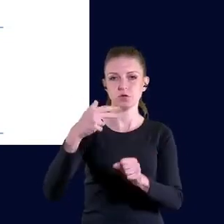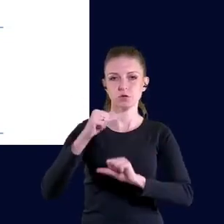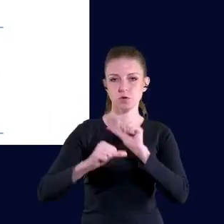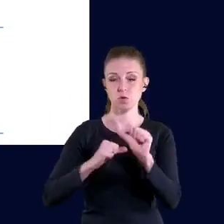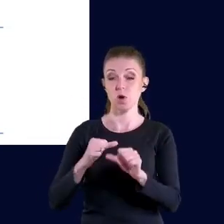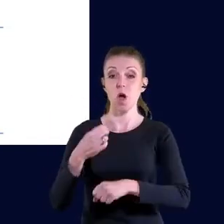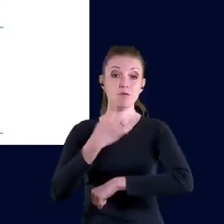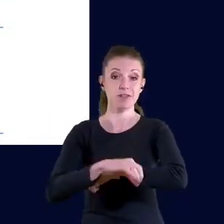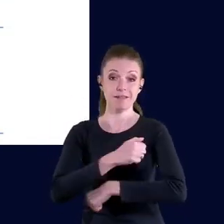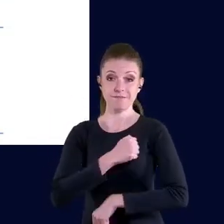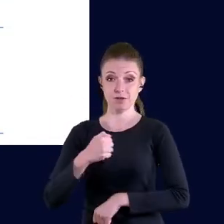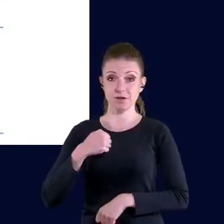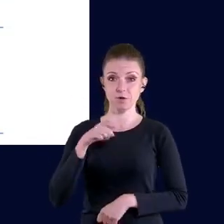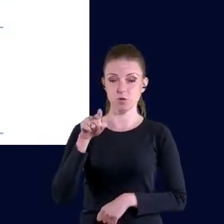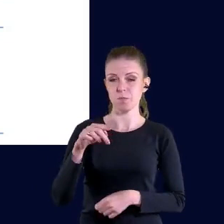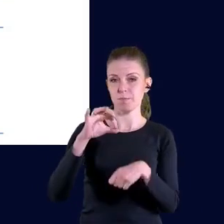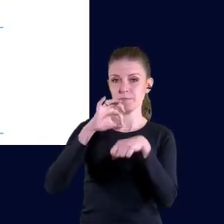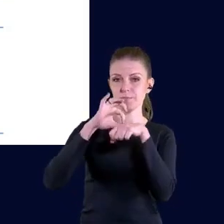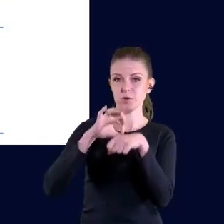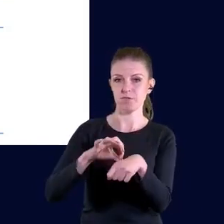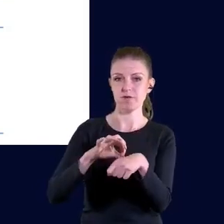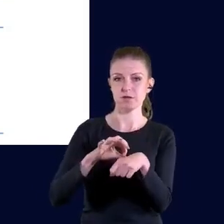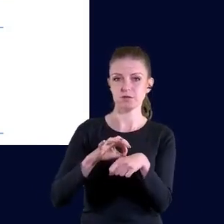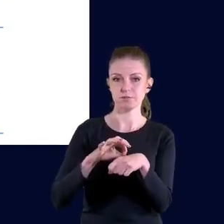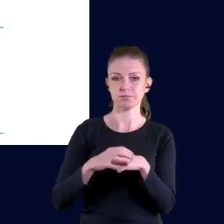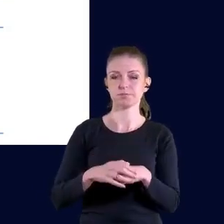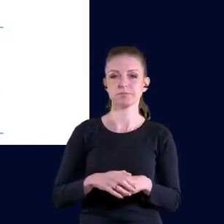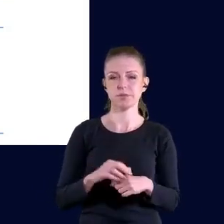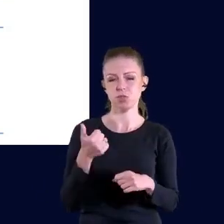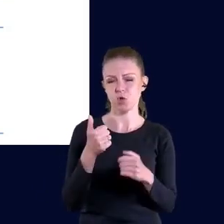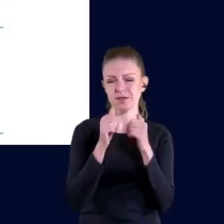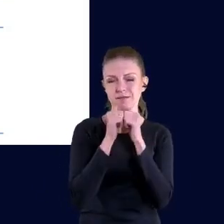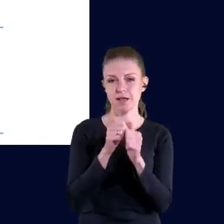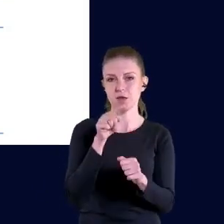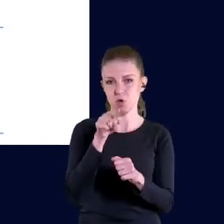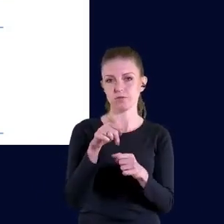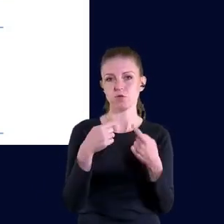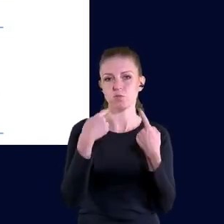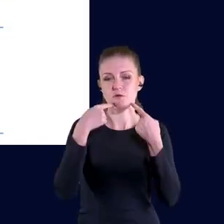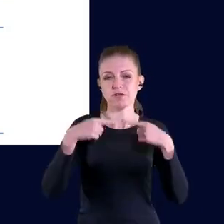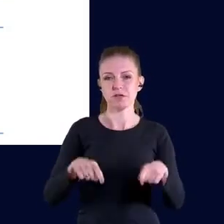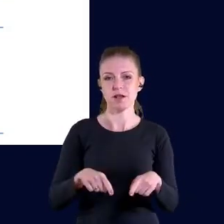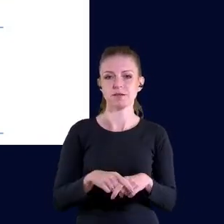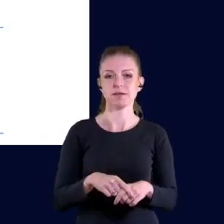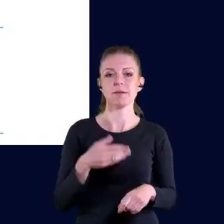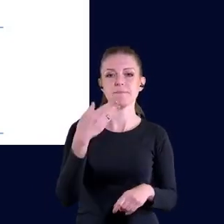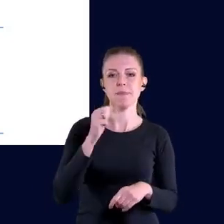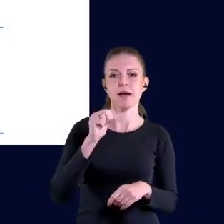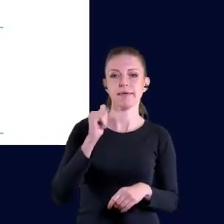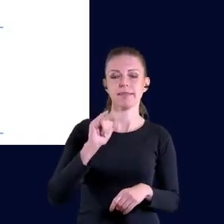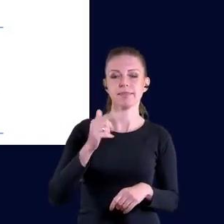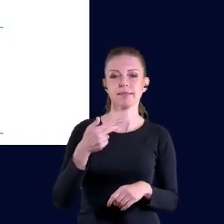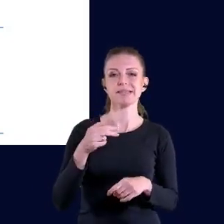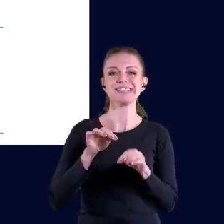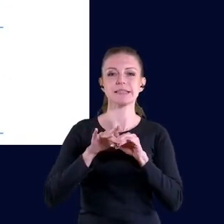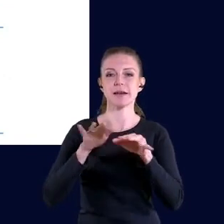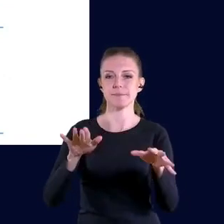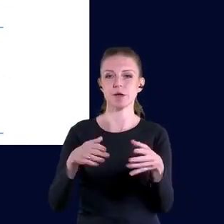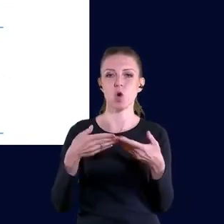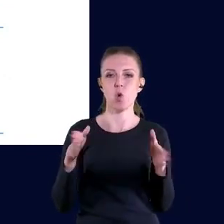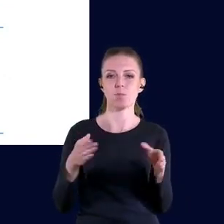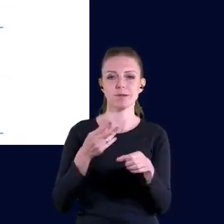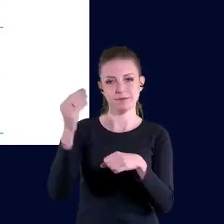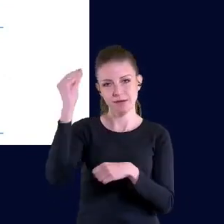jest liderem jednego z zadań to zadanie jedna tytułu samej Spring Open Source i naszym celem